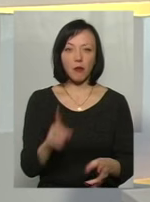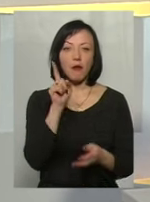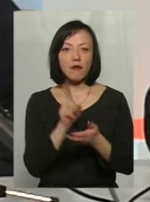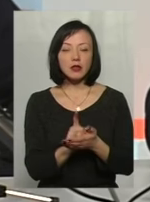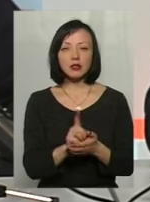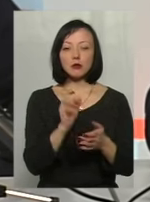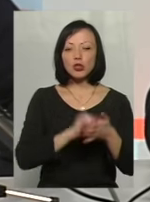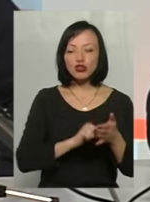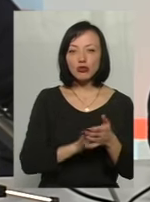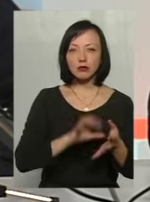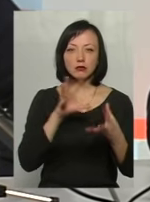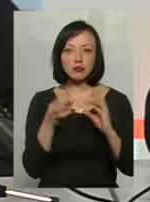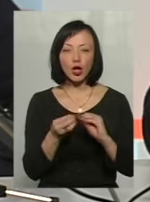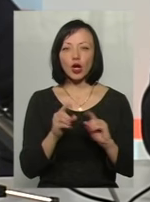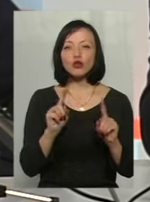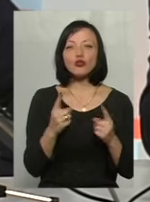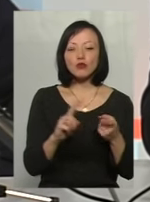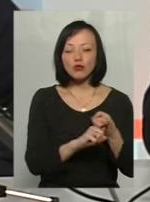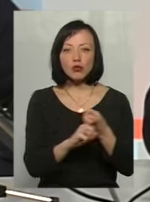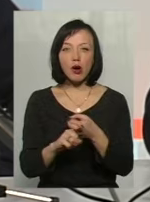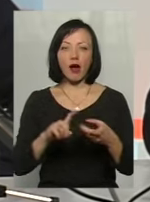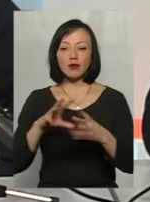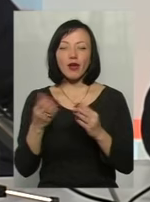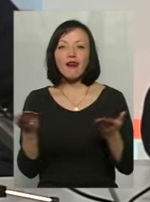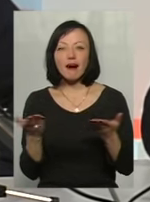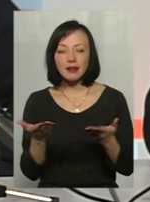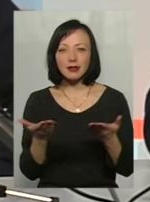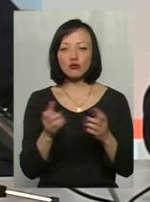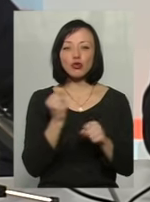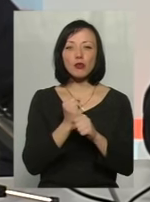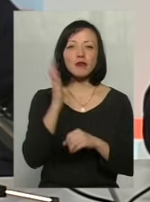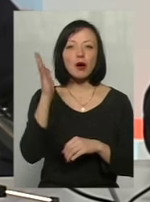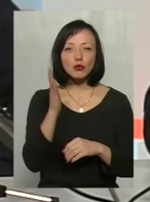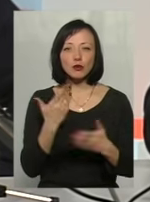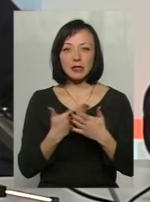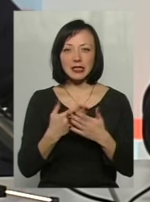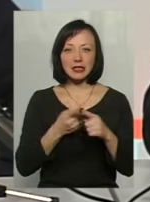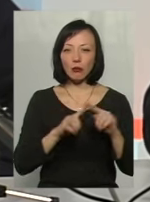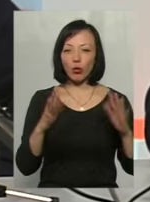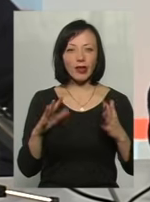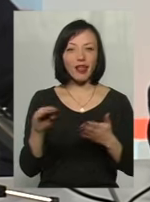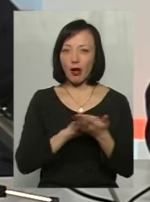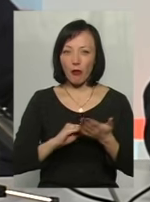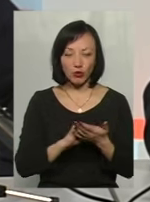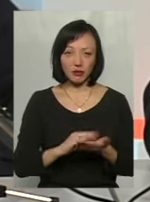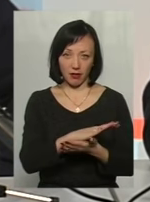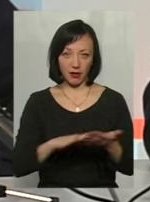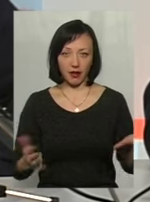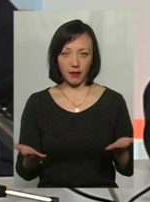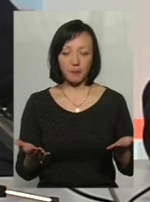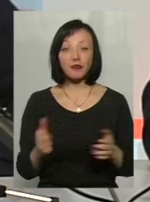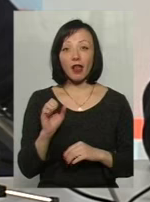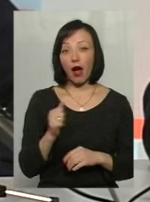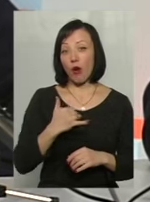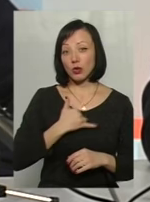зв'язки, чому це відбулося, чому ні, які мали наслідки, що робити в майбутньому, щоб, наприклад, ці події не відбулися і так далі. От, а